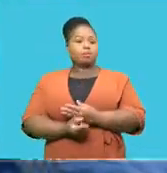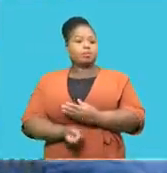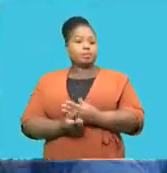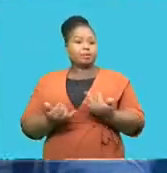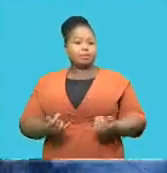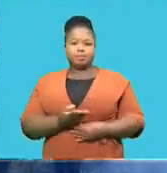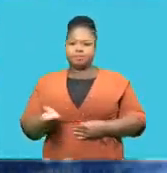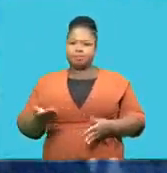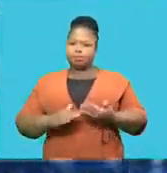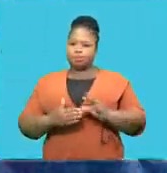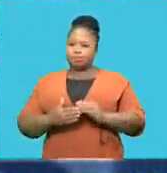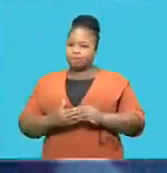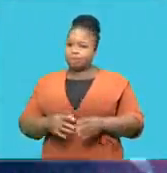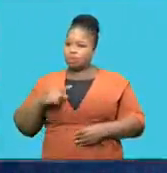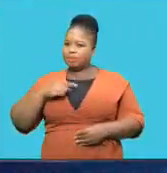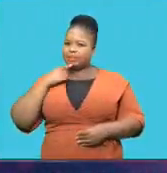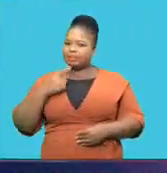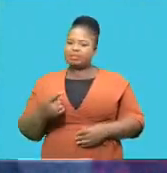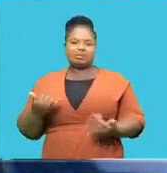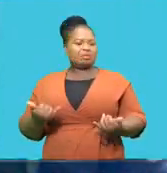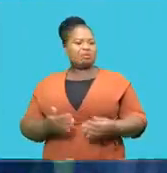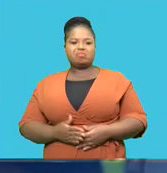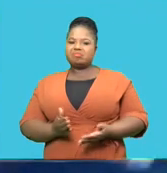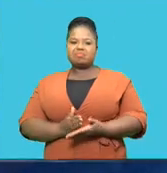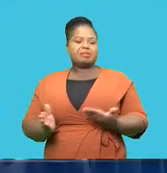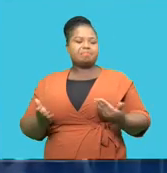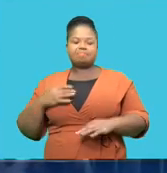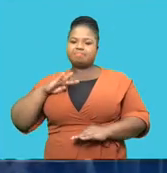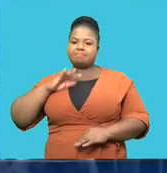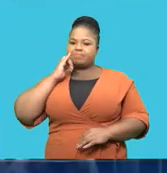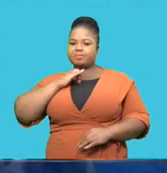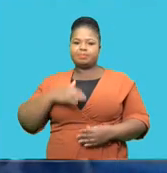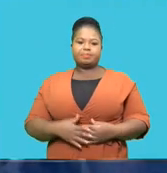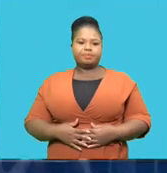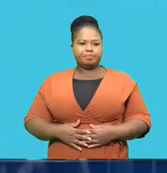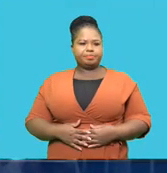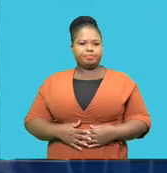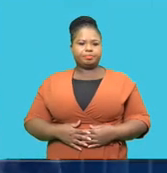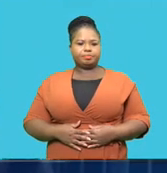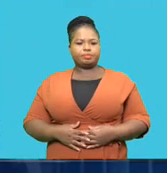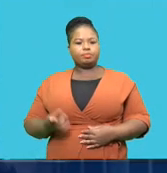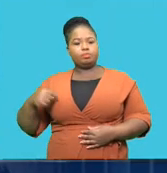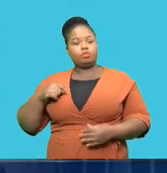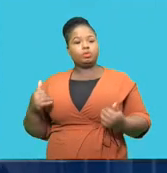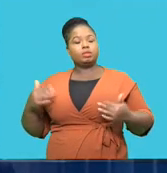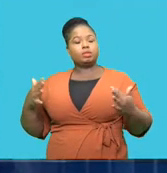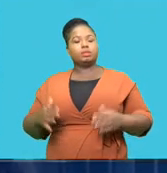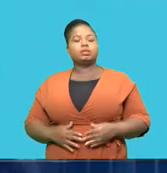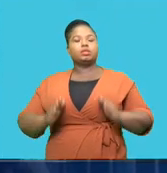jwalo ka baahi tsa ho lwantshana le bona di sa ba tswalleng katleho. Sicale i-prayer march